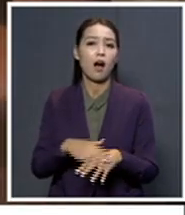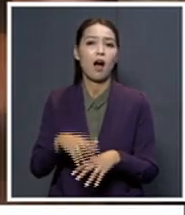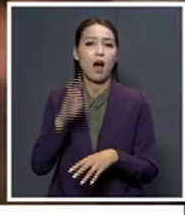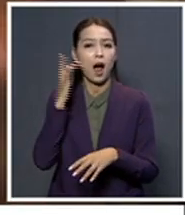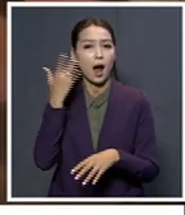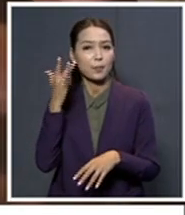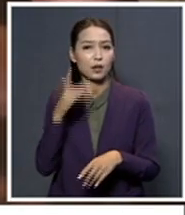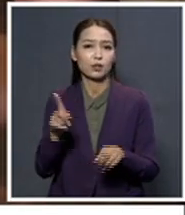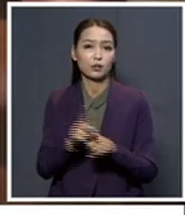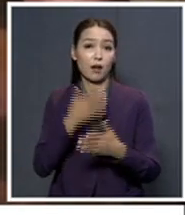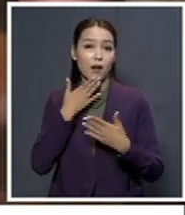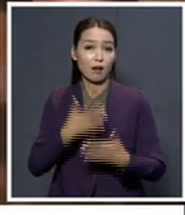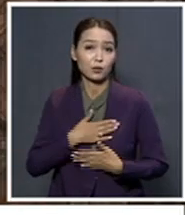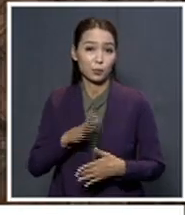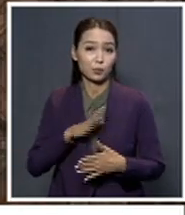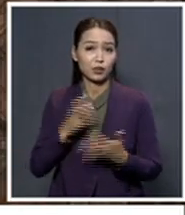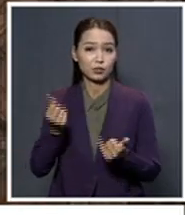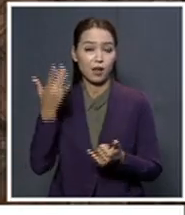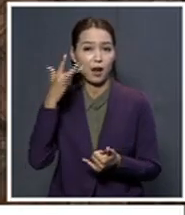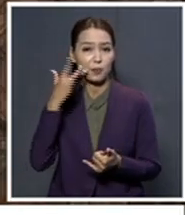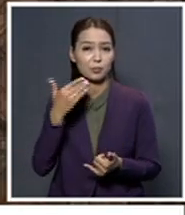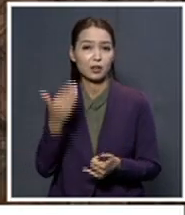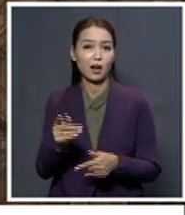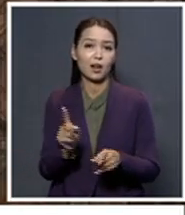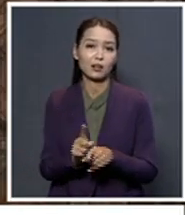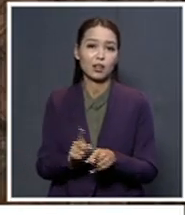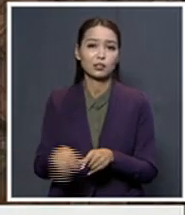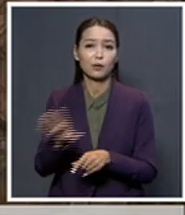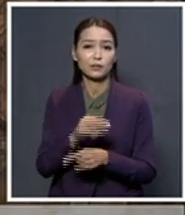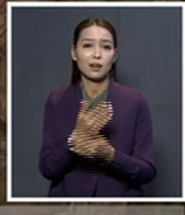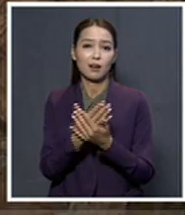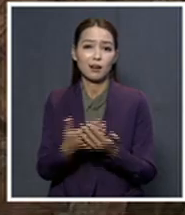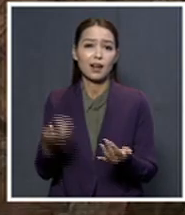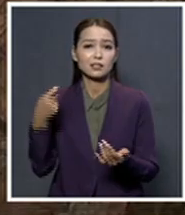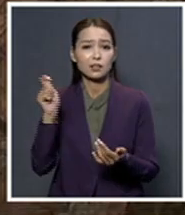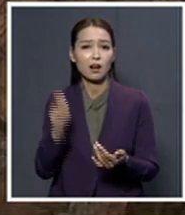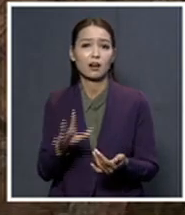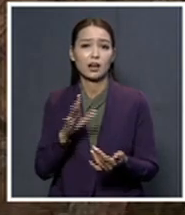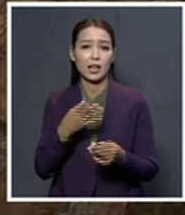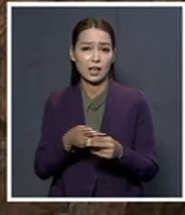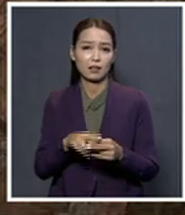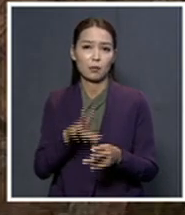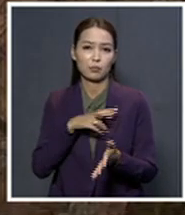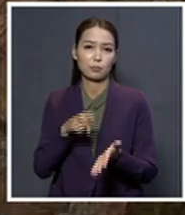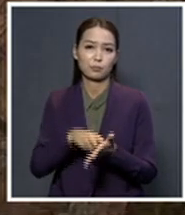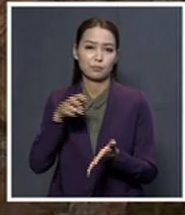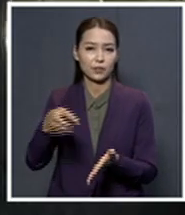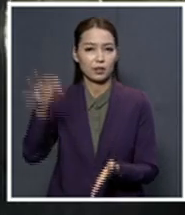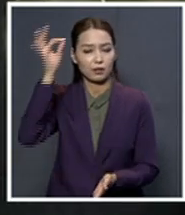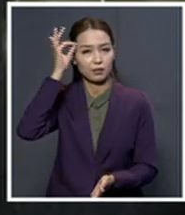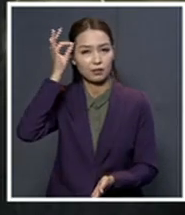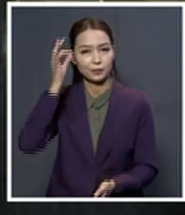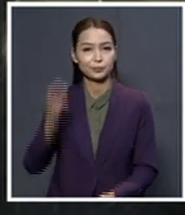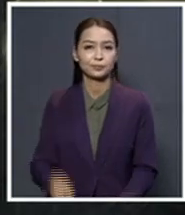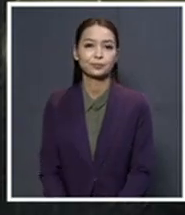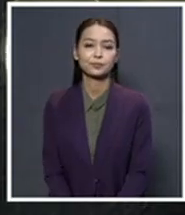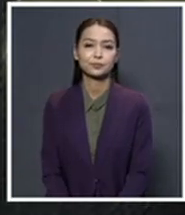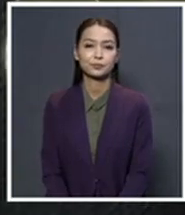дейді зейнеткер. АқШ пен Кеңес одағы арасындағы қырғи қабақ соғыс кезінде жазған хатын еске ала отырып.